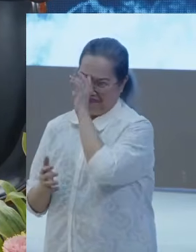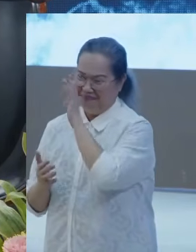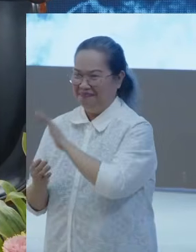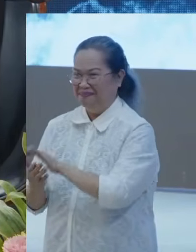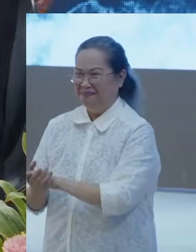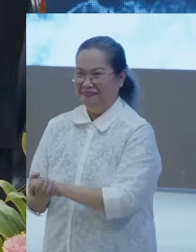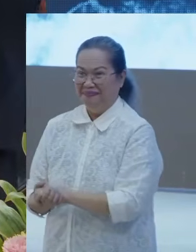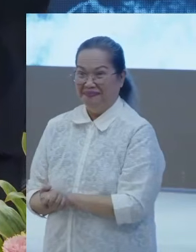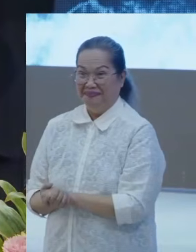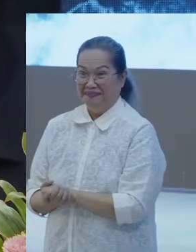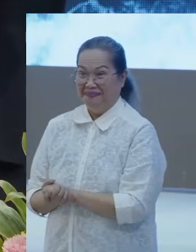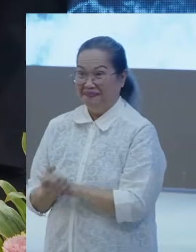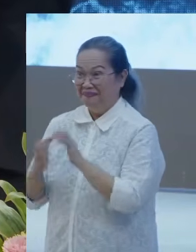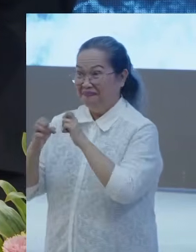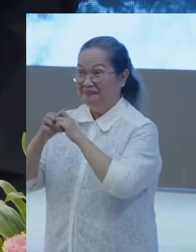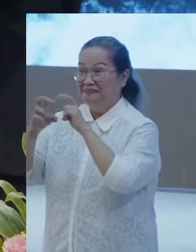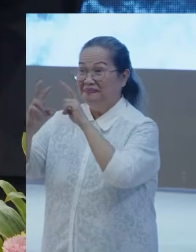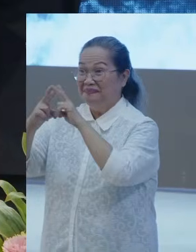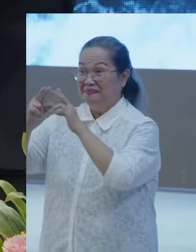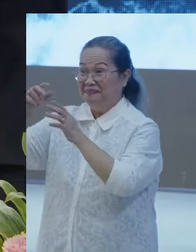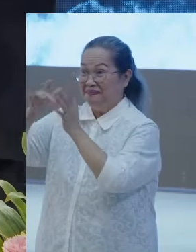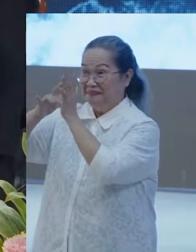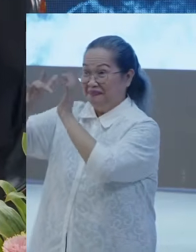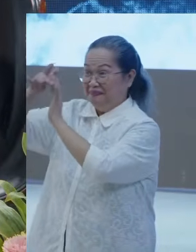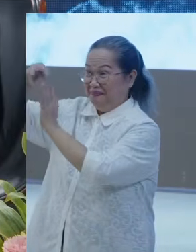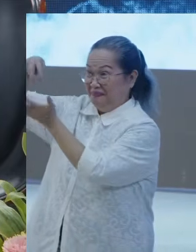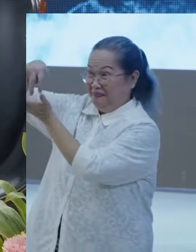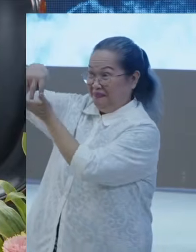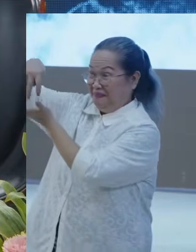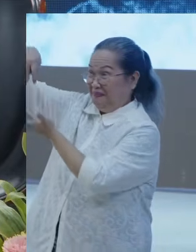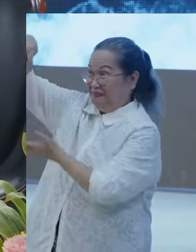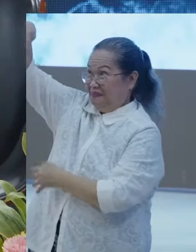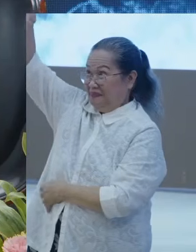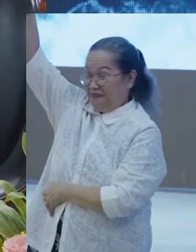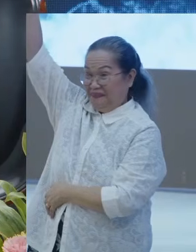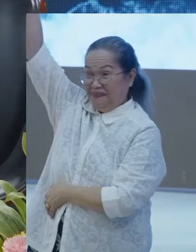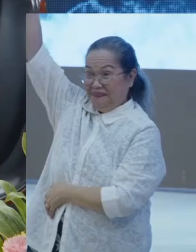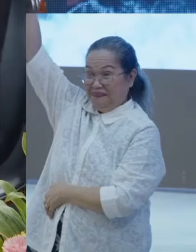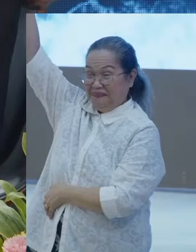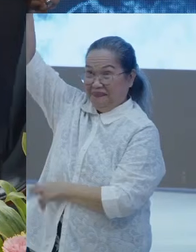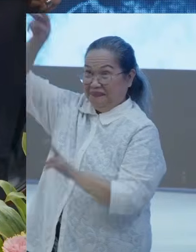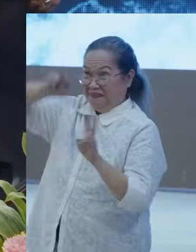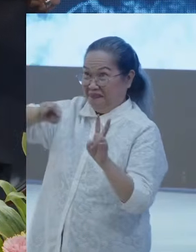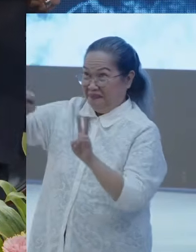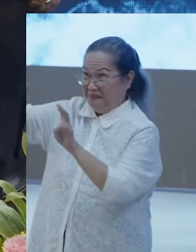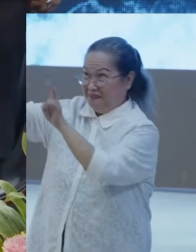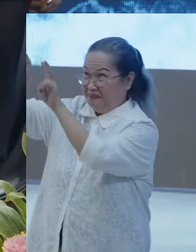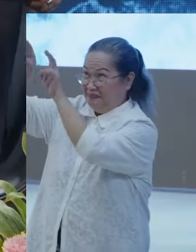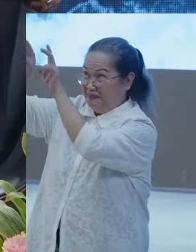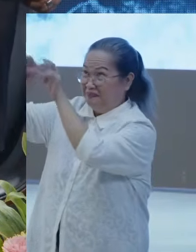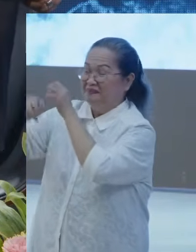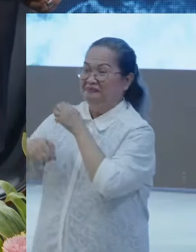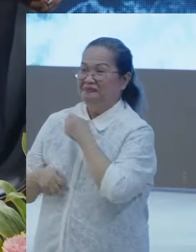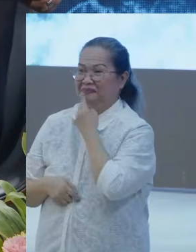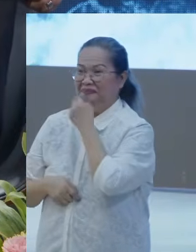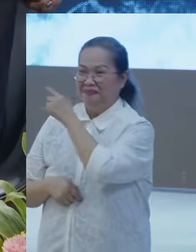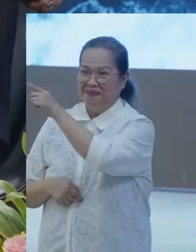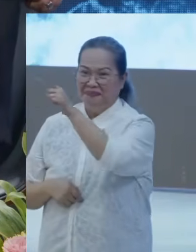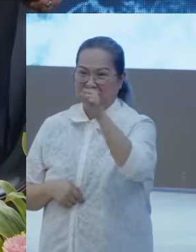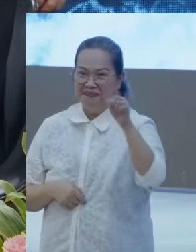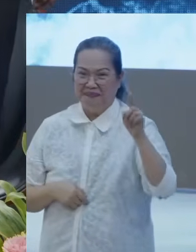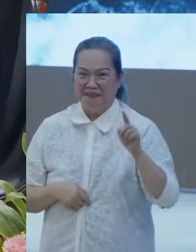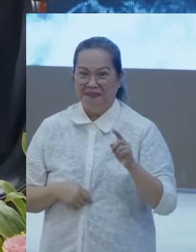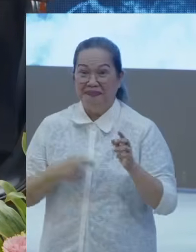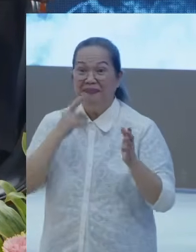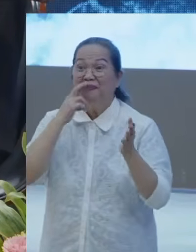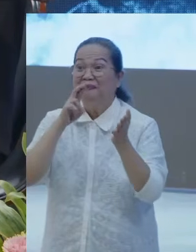Kaya nga kahit na siya ay nag-resurrect na at kumalat na sa buong bayan na siya ay resurrected, at